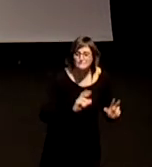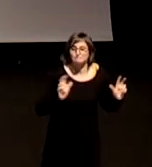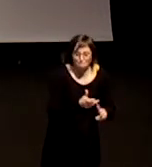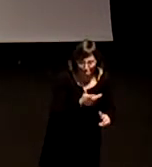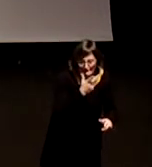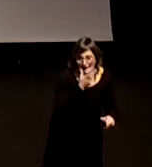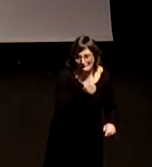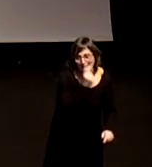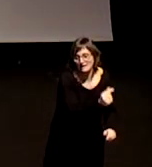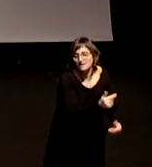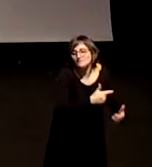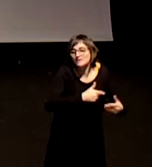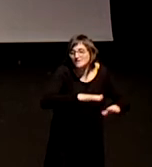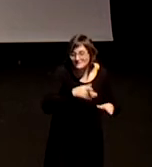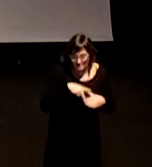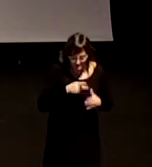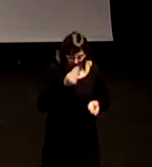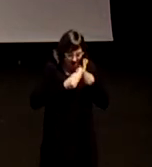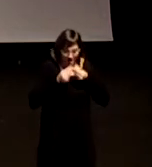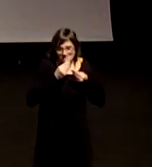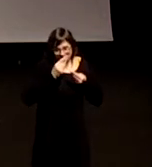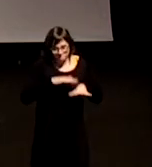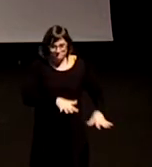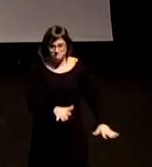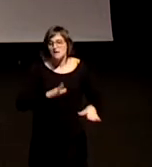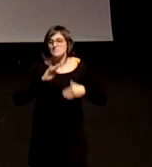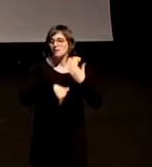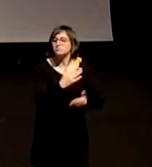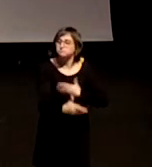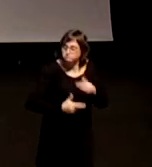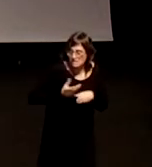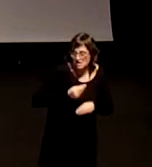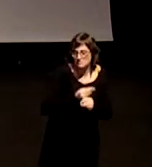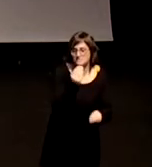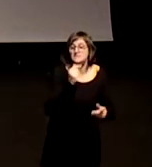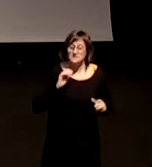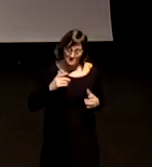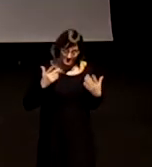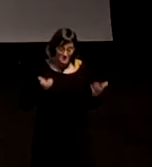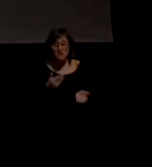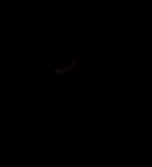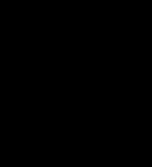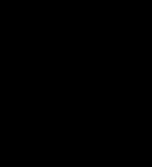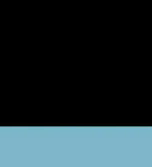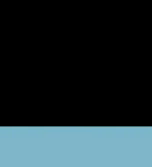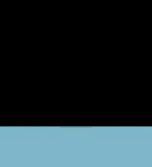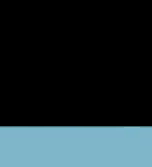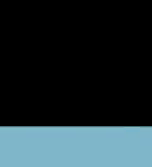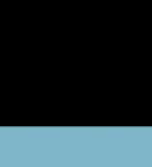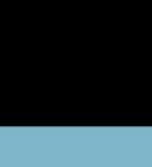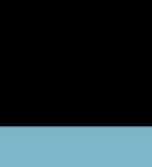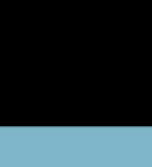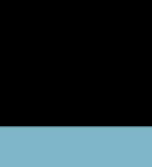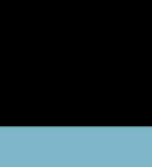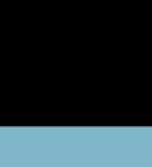pas bien et leur but c'est soit de créer un nouveau site l'année d'après parce que ça va si vite